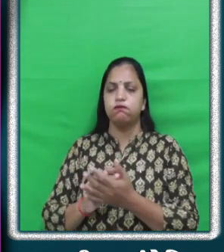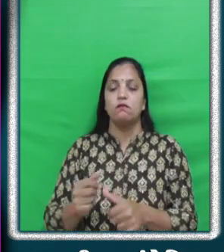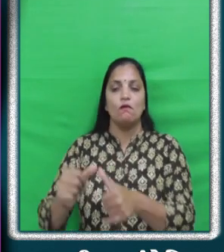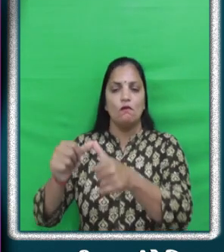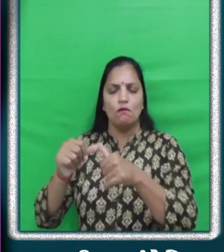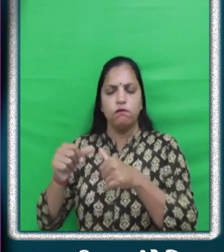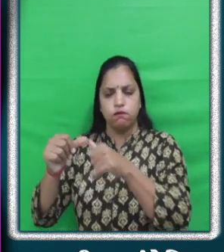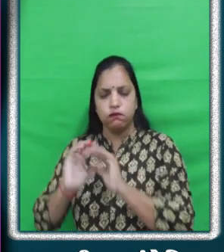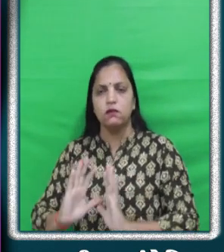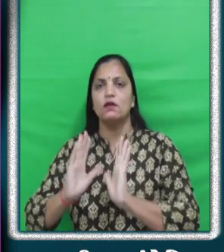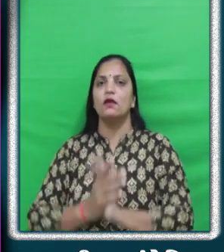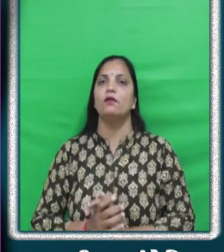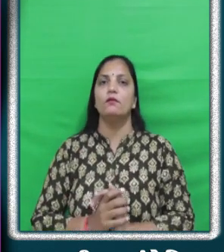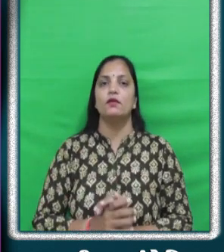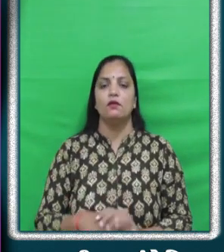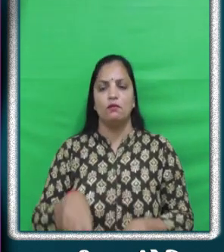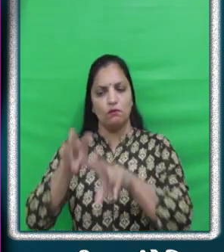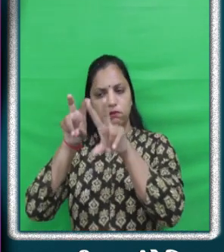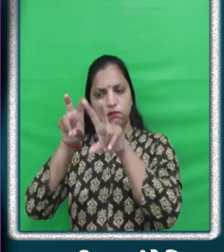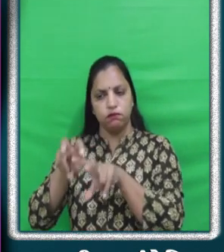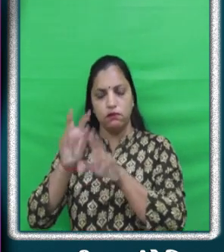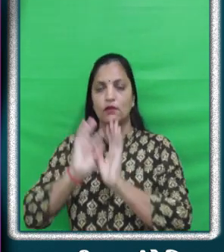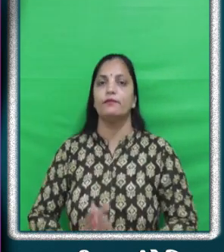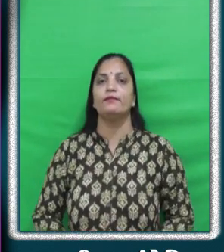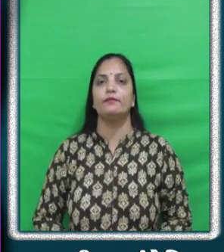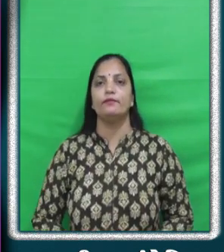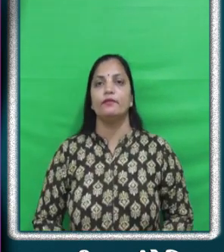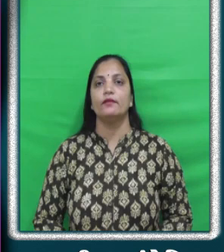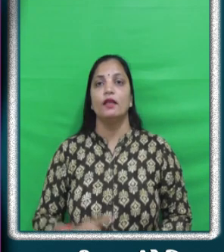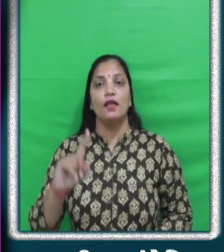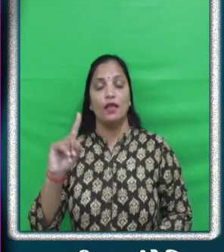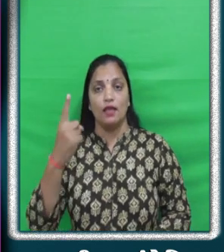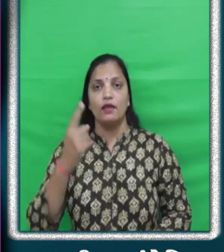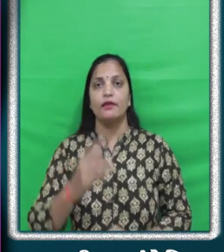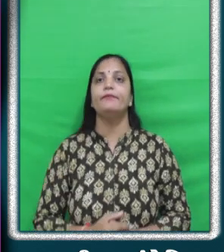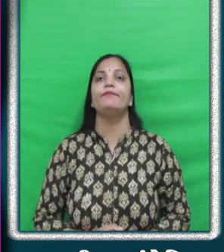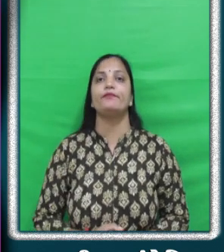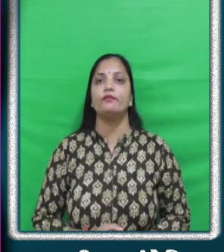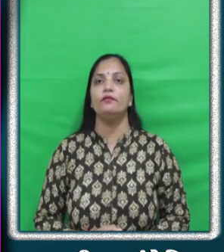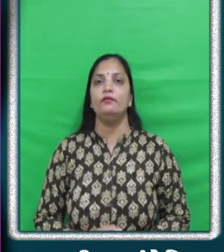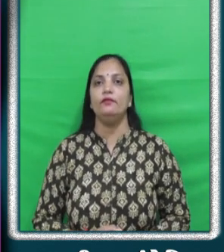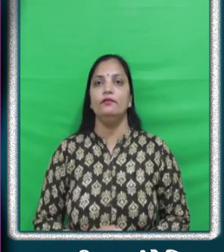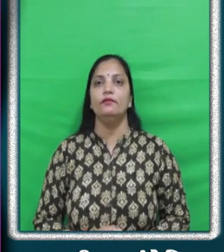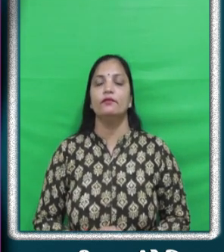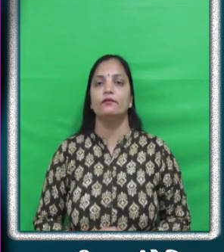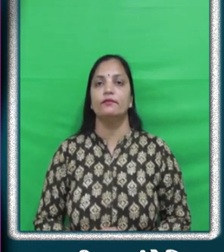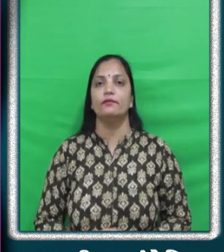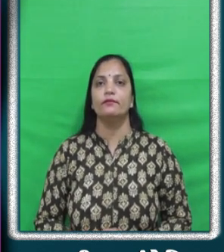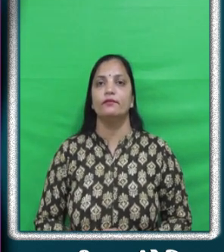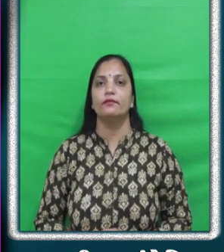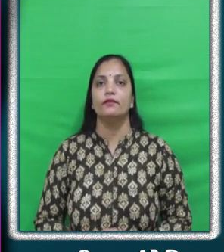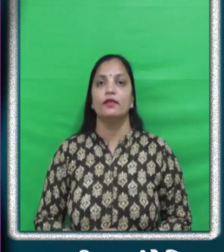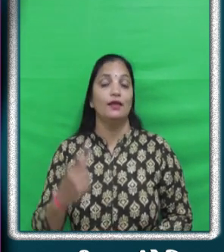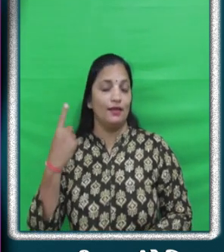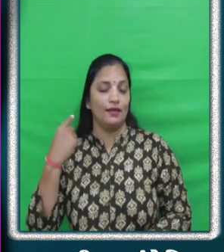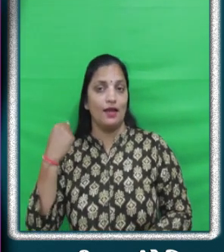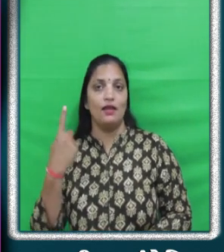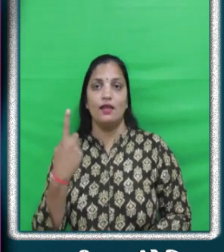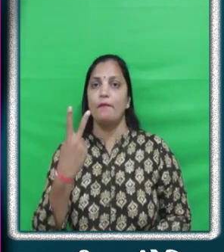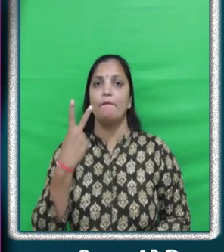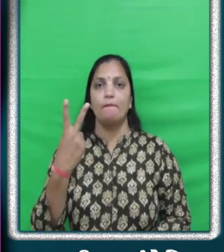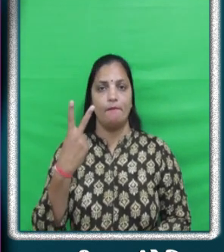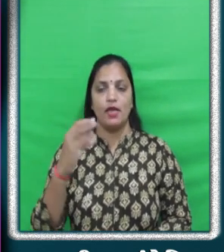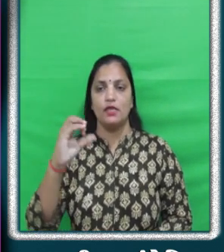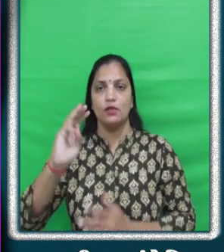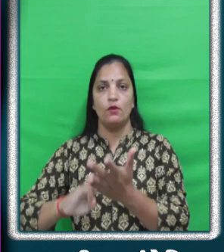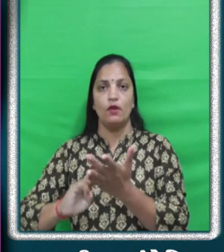જવાબ આપ્યો છે, તેથી તમારી કમેન્ટ નોટિસ કરવામાં આવે છે। એનું એક પ્રૂફ અહીંયા આપી દઉં કે કાલે